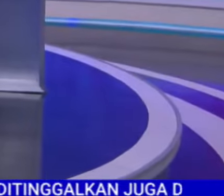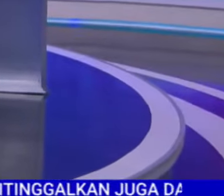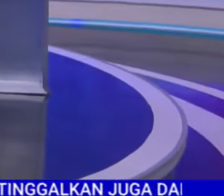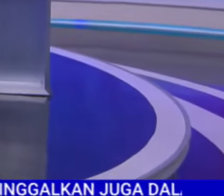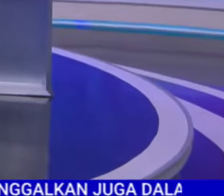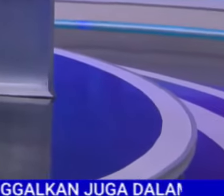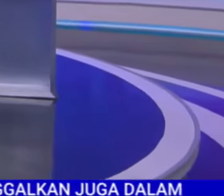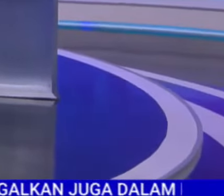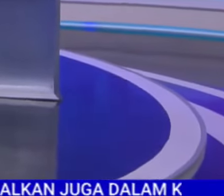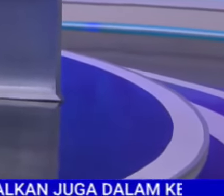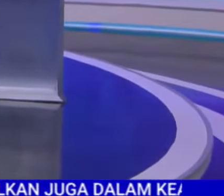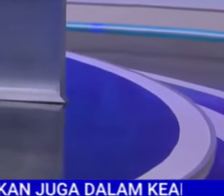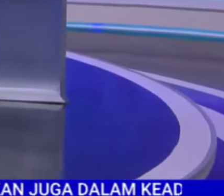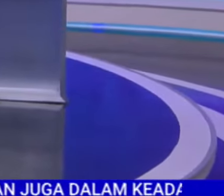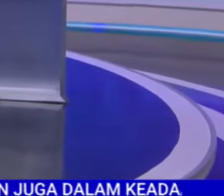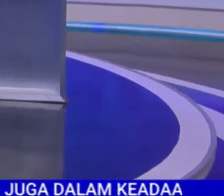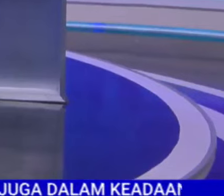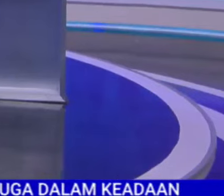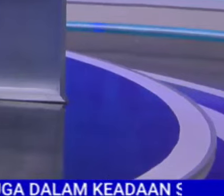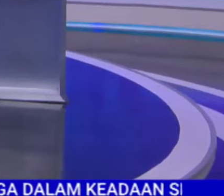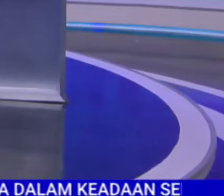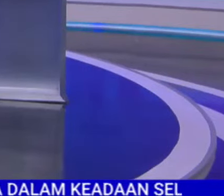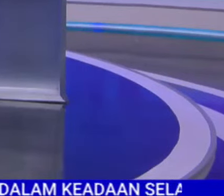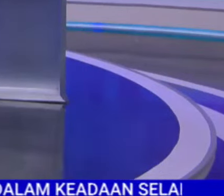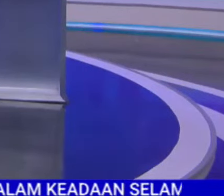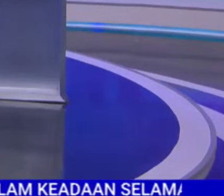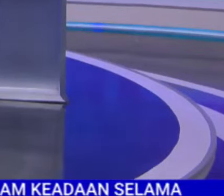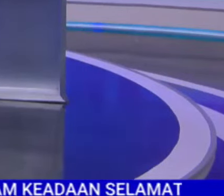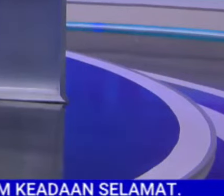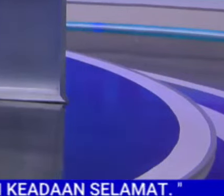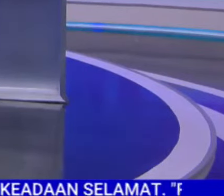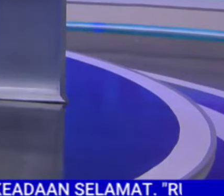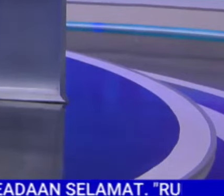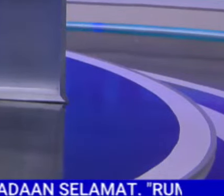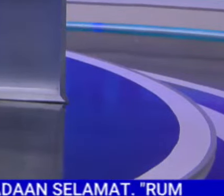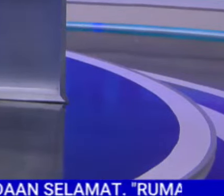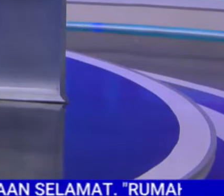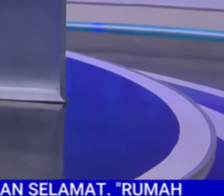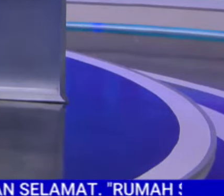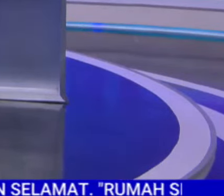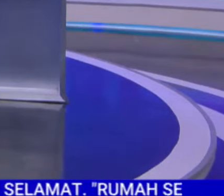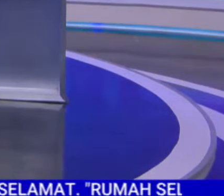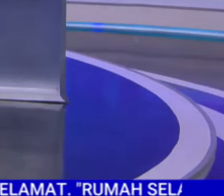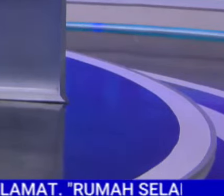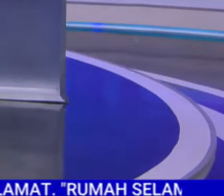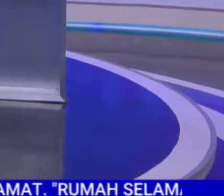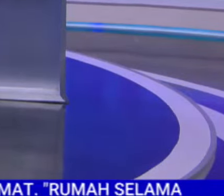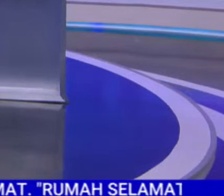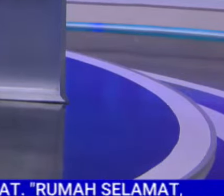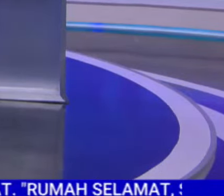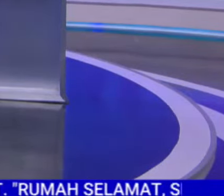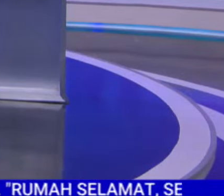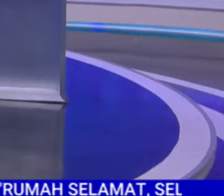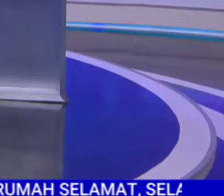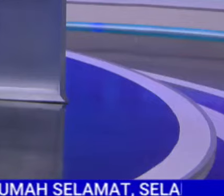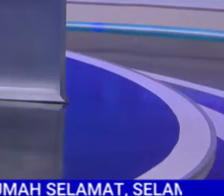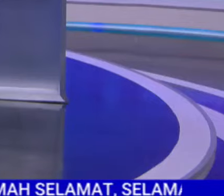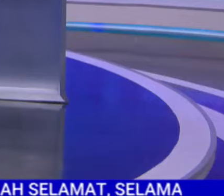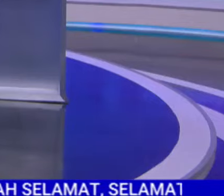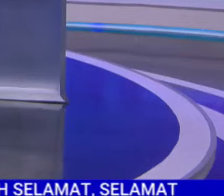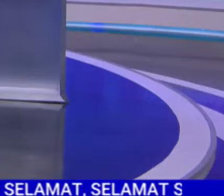Terima kasih kerana memilih yang sahih dan berimbang. Berita Perdana edisi Khamis 19 Januari 2023. Saya Fathil Hidayat